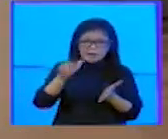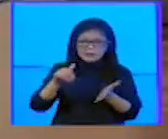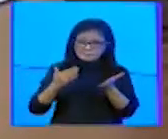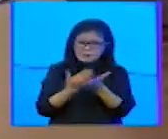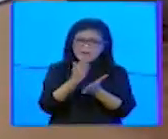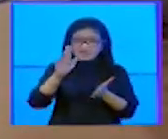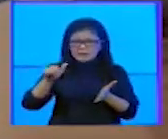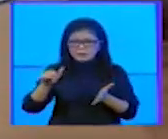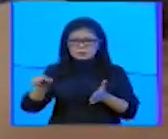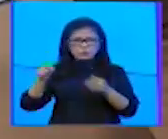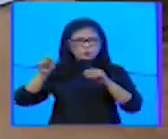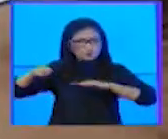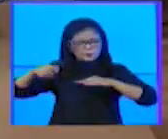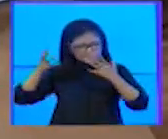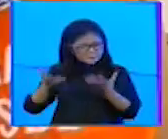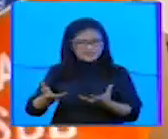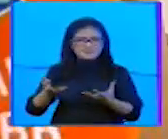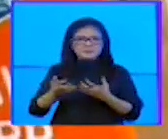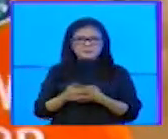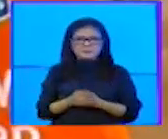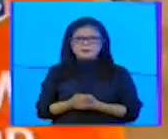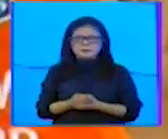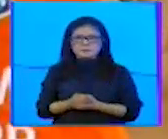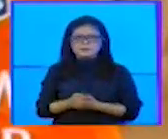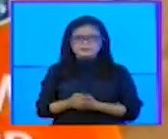Dari Jakarta, Rani Sanjaya melaporkan.